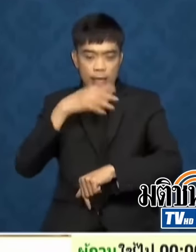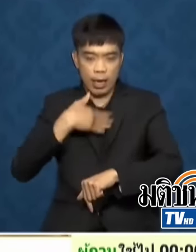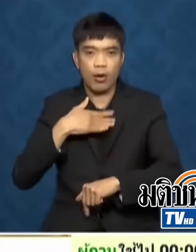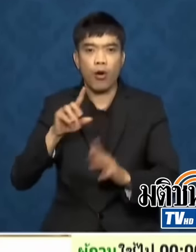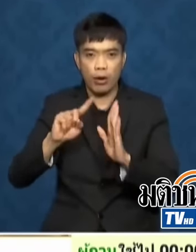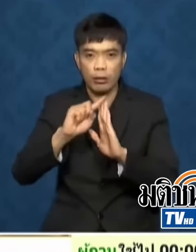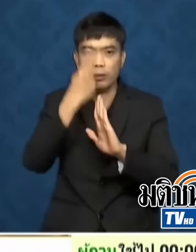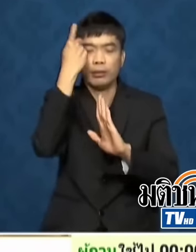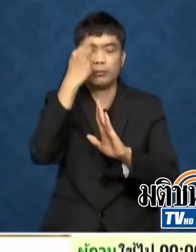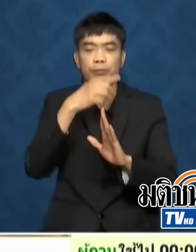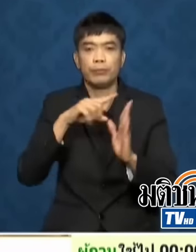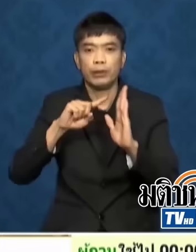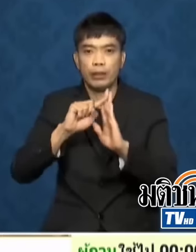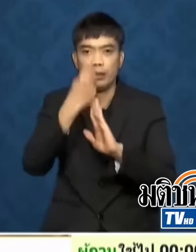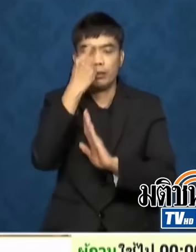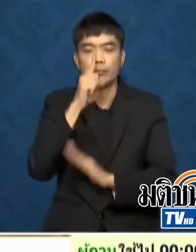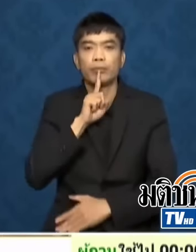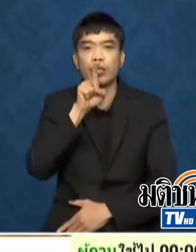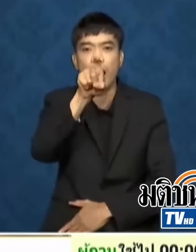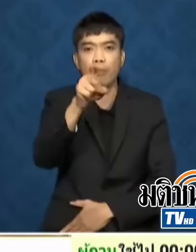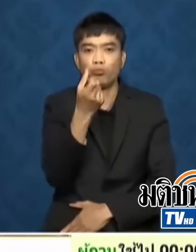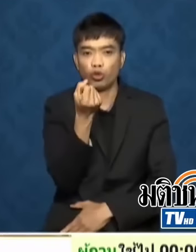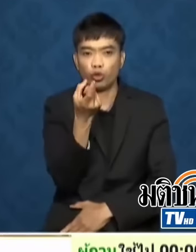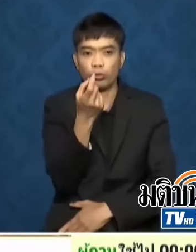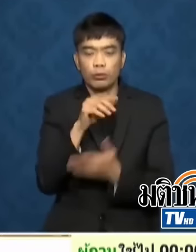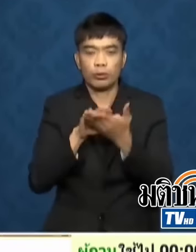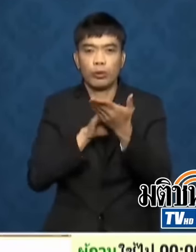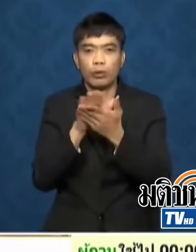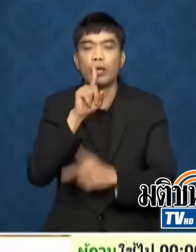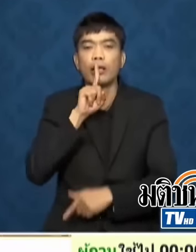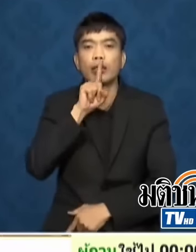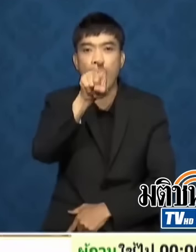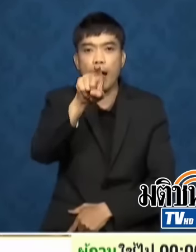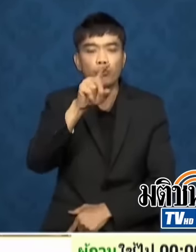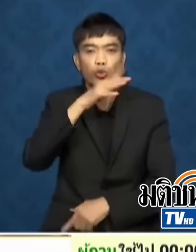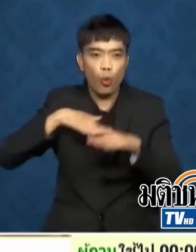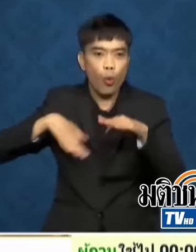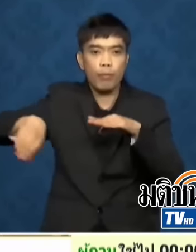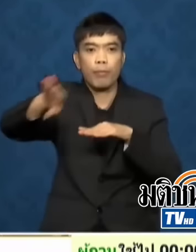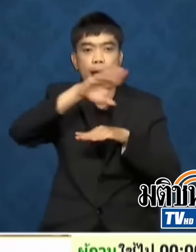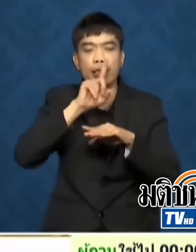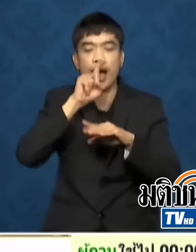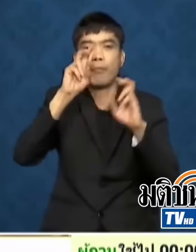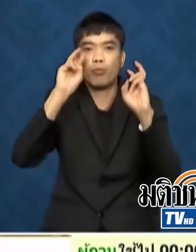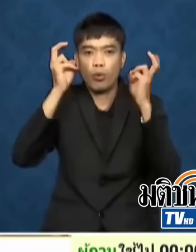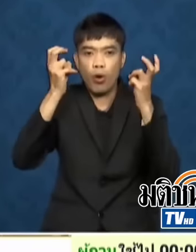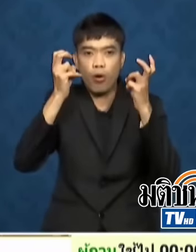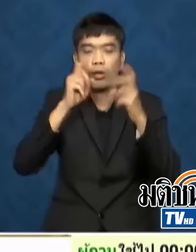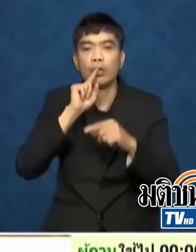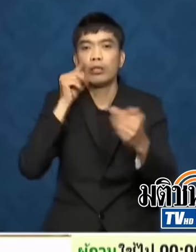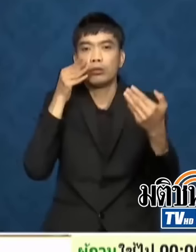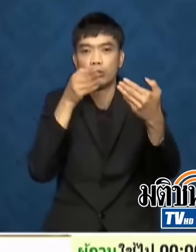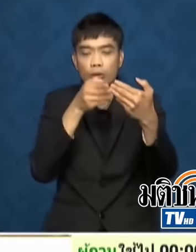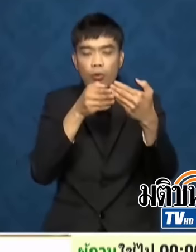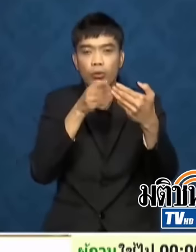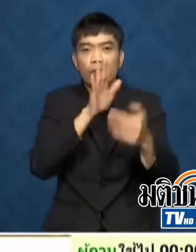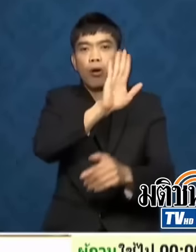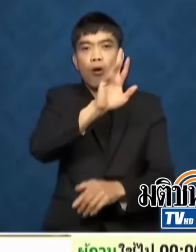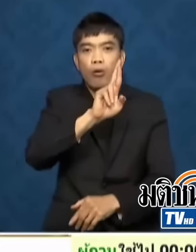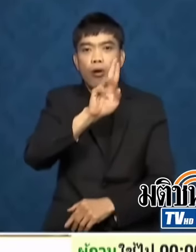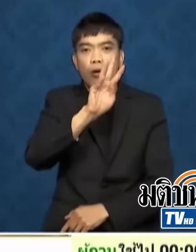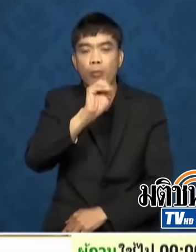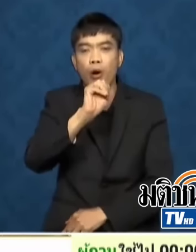าสู่การตั้งกระทู้ถามสดนะครับก็ตั้งกระทู้ถามทั่วไปนะครับถึงท่านทวีสอดส่องนะครับท่านรั